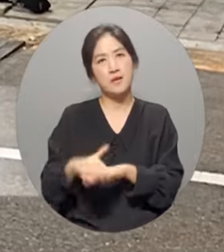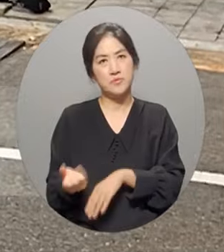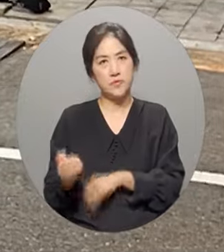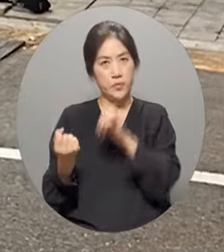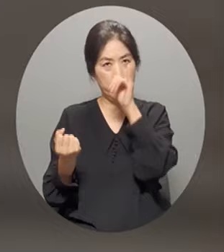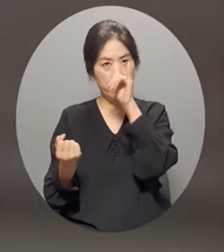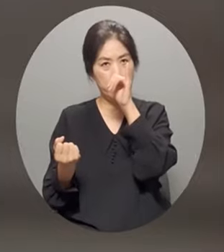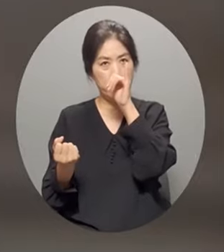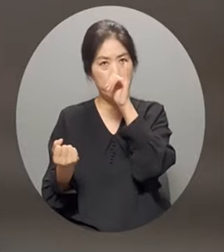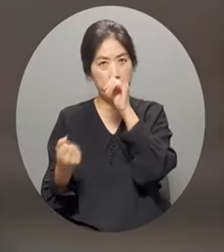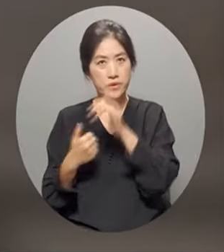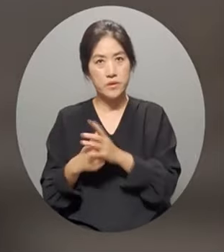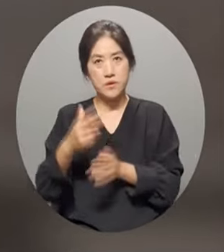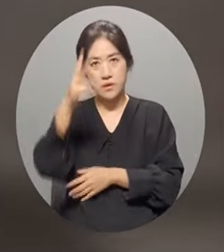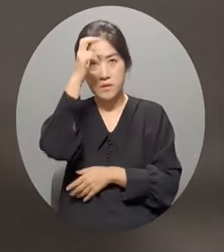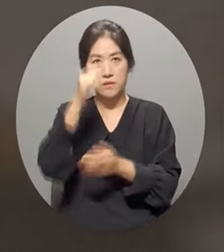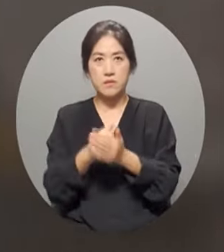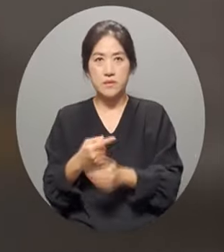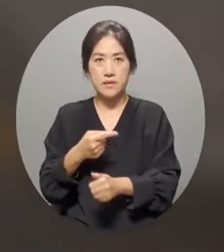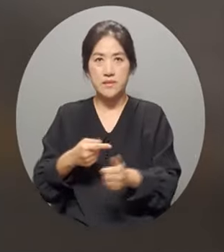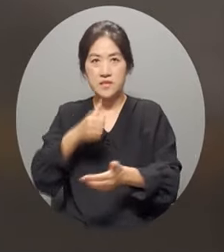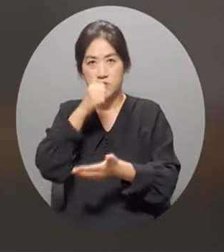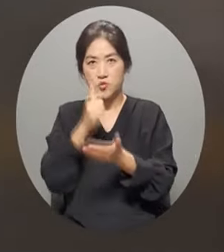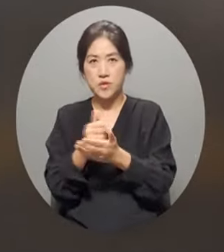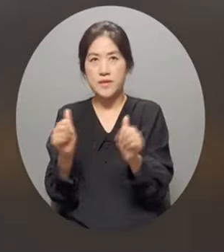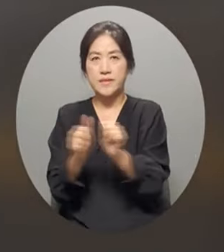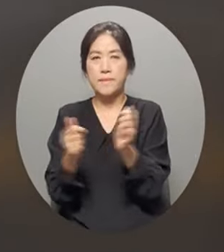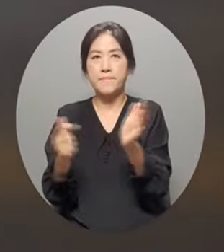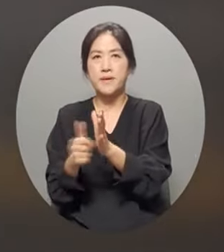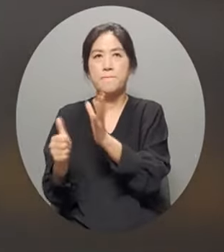파악됐습니다. 경찰은 살인 혐의로 남성을